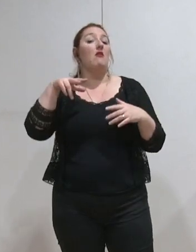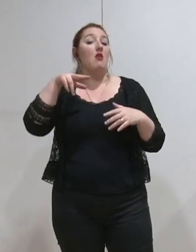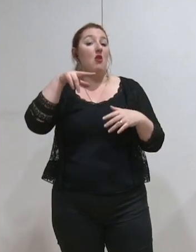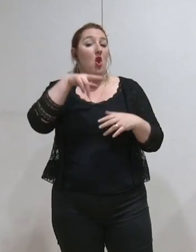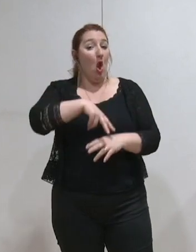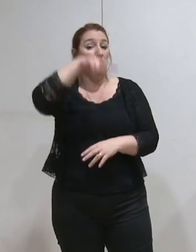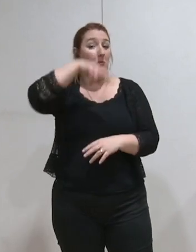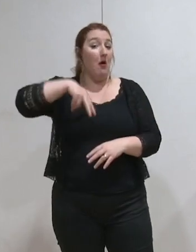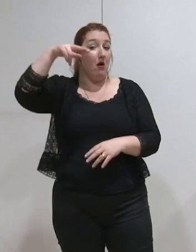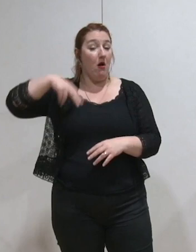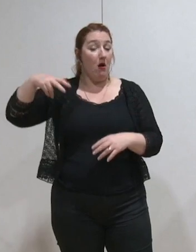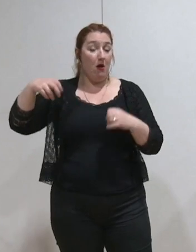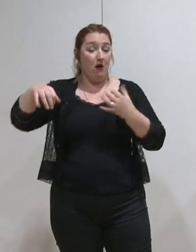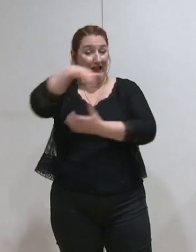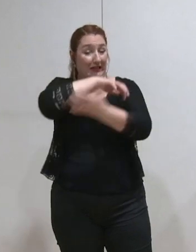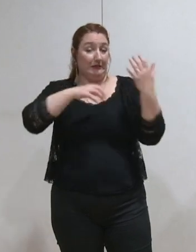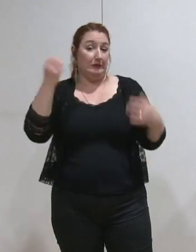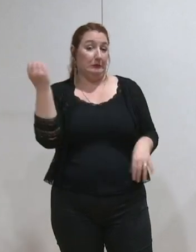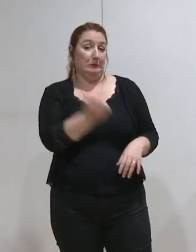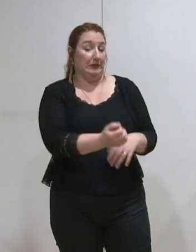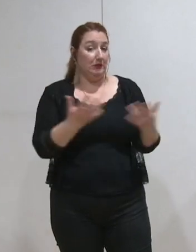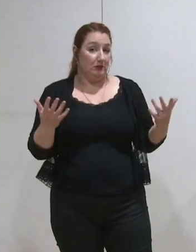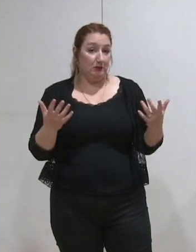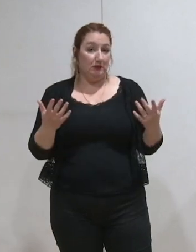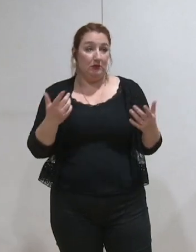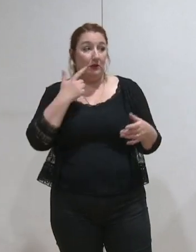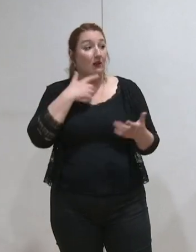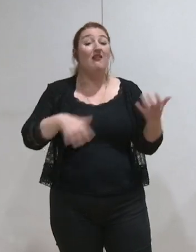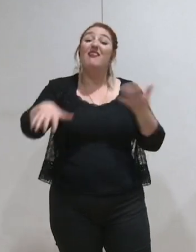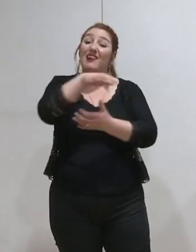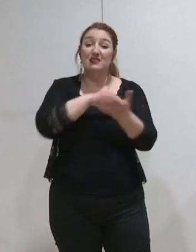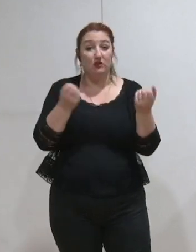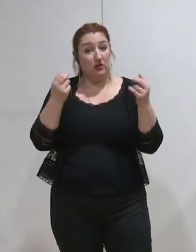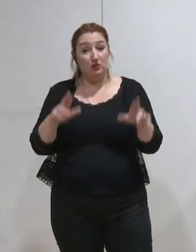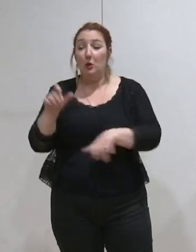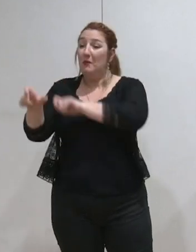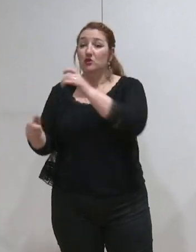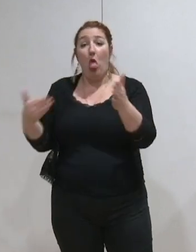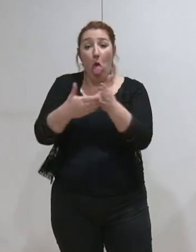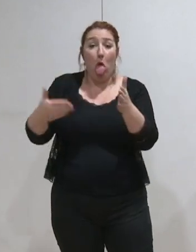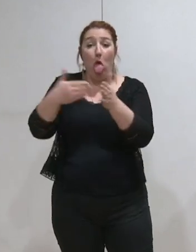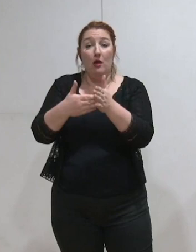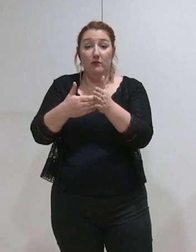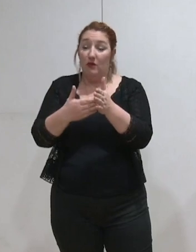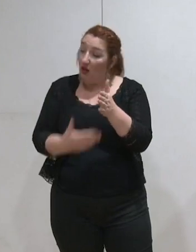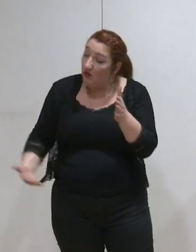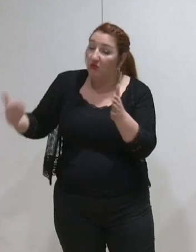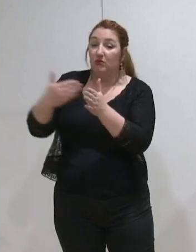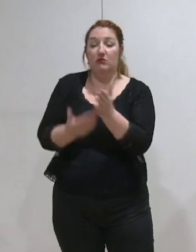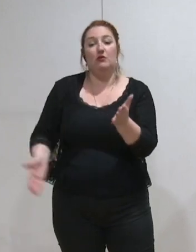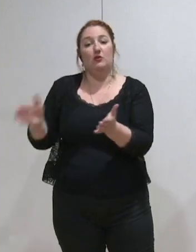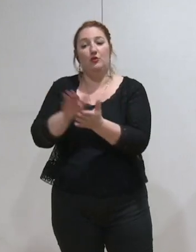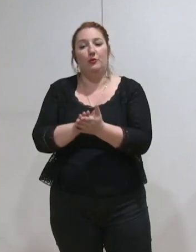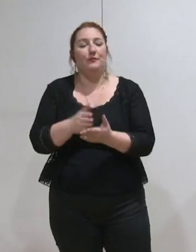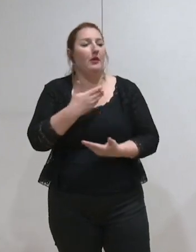de difficultés pour tous d'accéder à un habitat correct voilà j'en termine en disant que vous nous aviez promis une